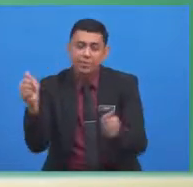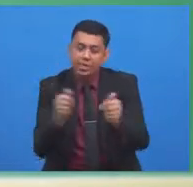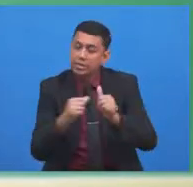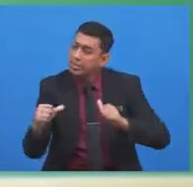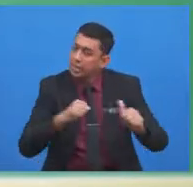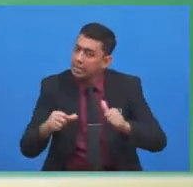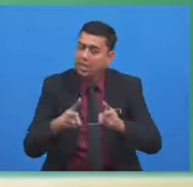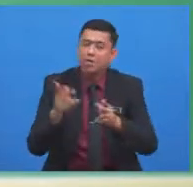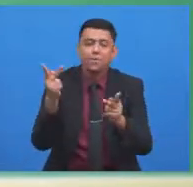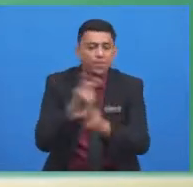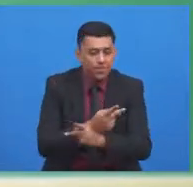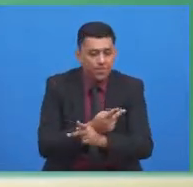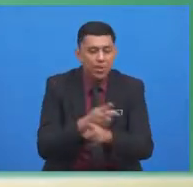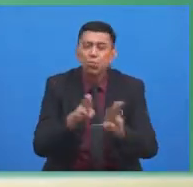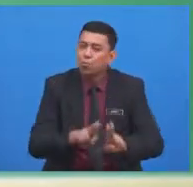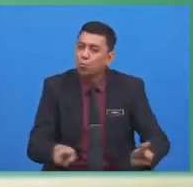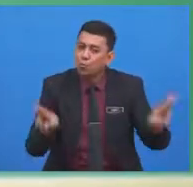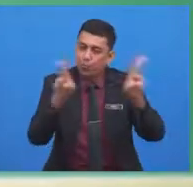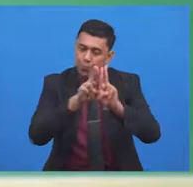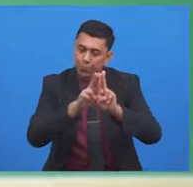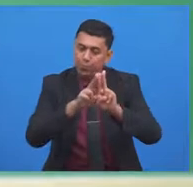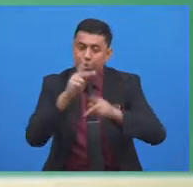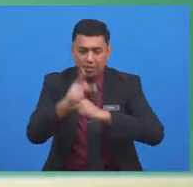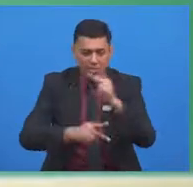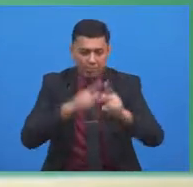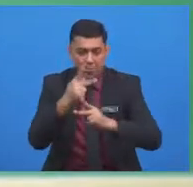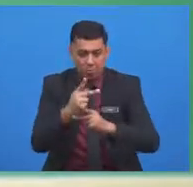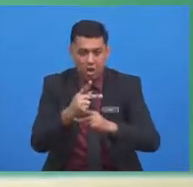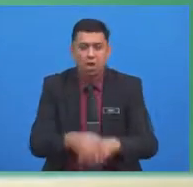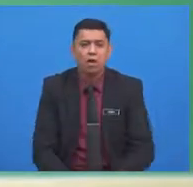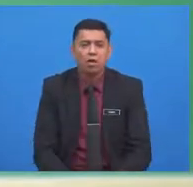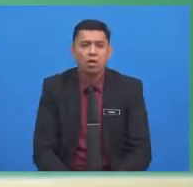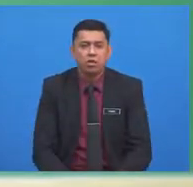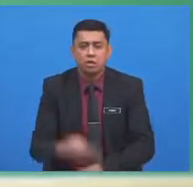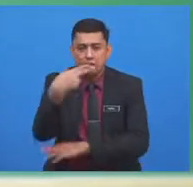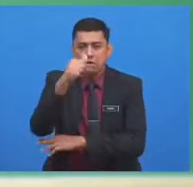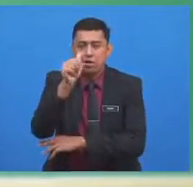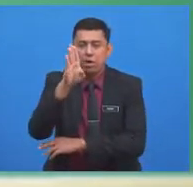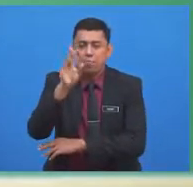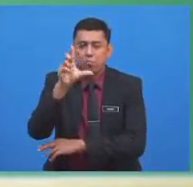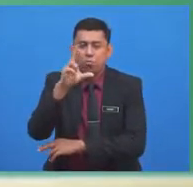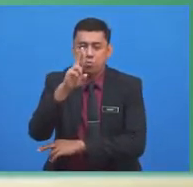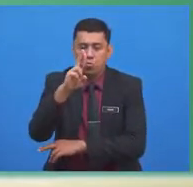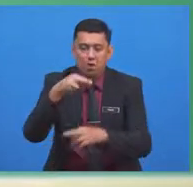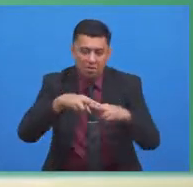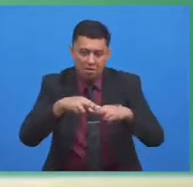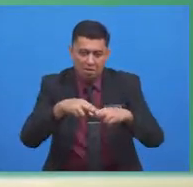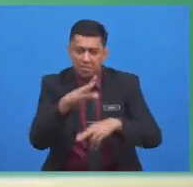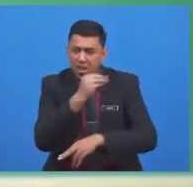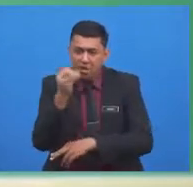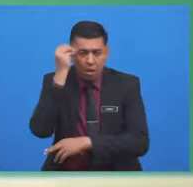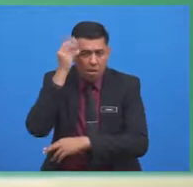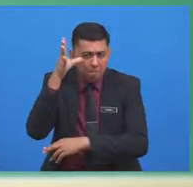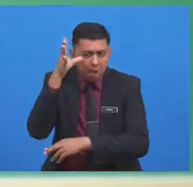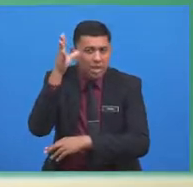aktif sekali, terutamanya proses penghabluran garam dan kembang kecut. Gambar